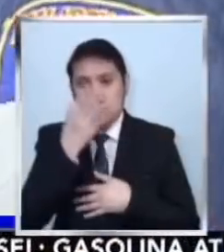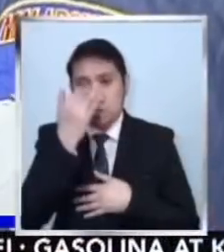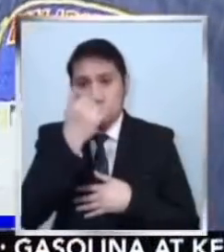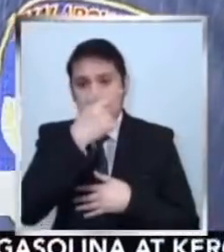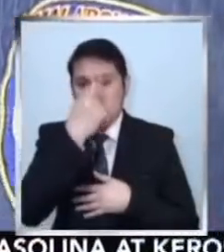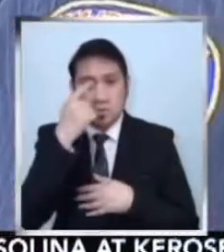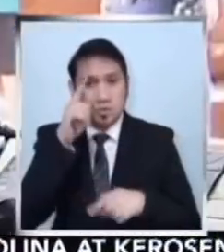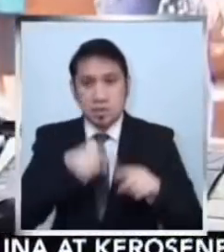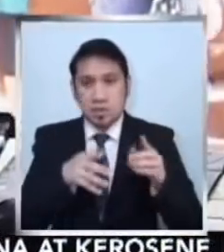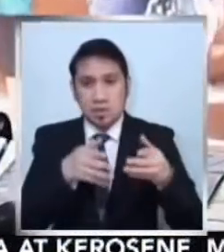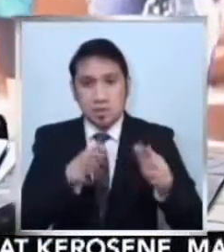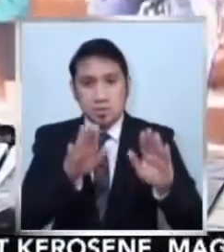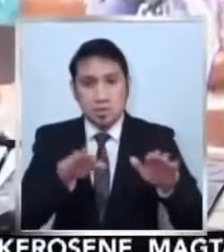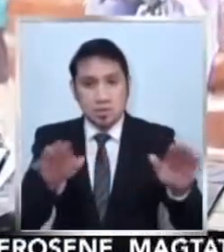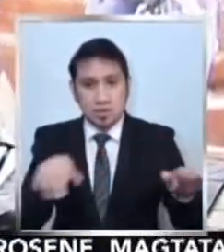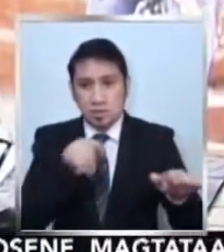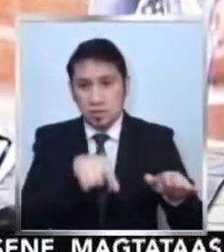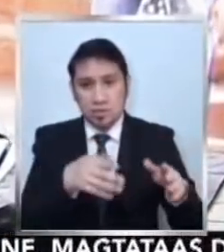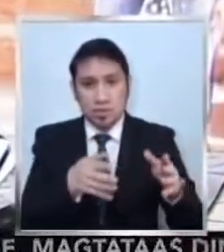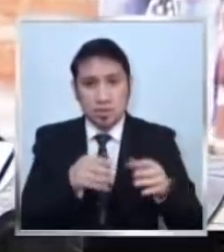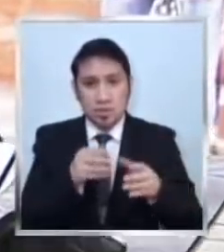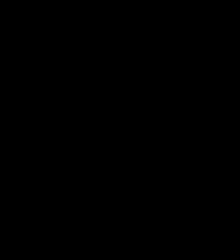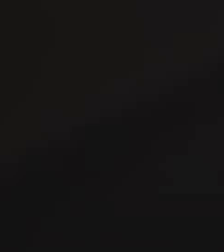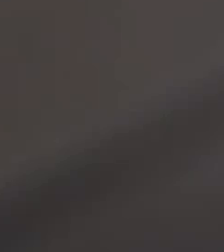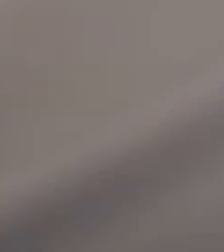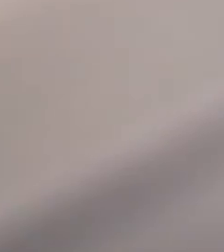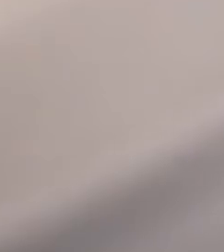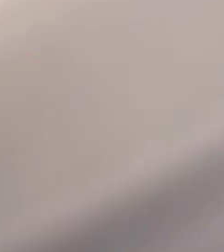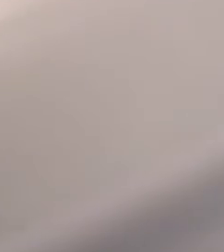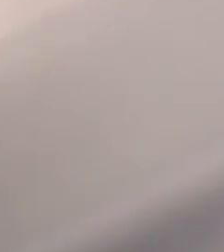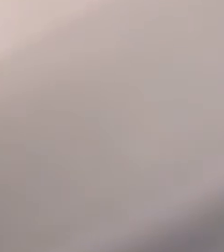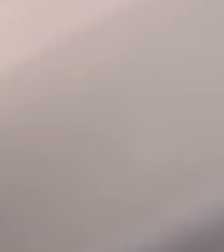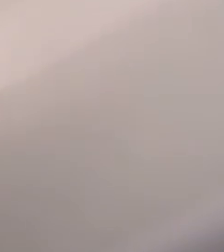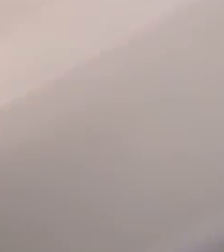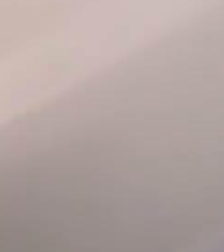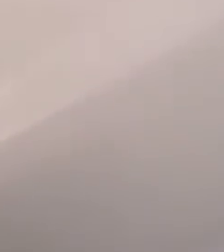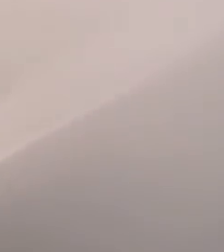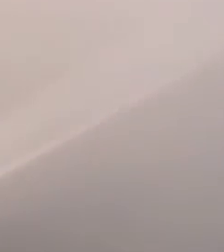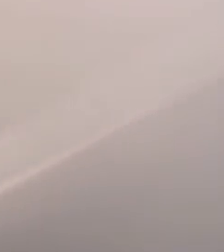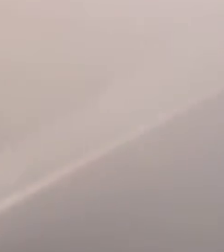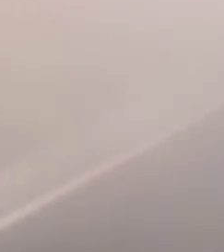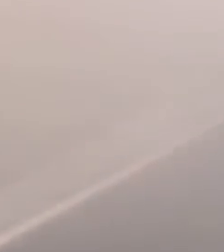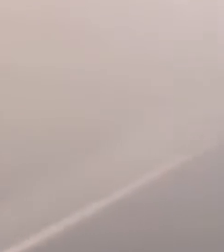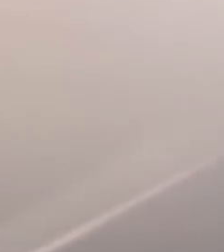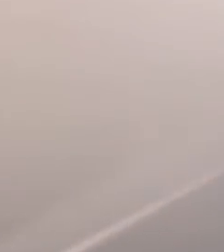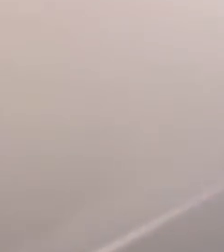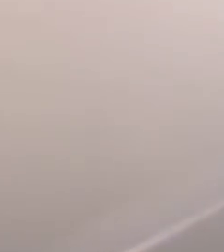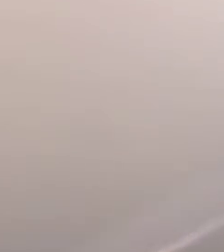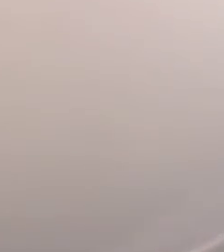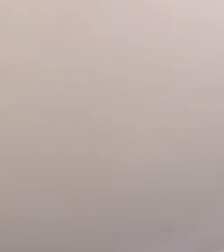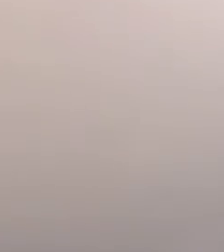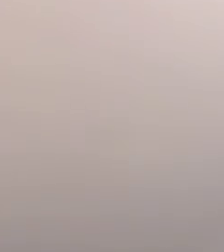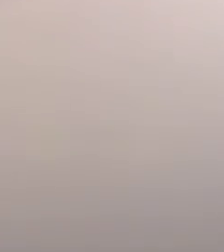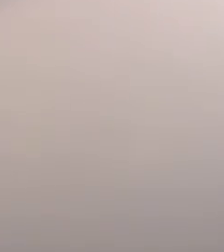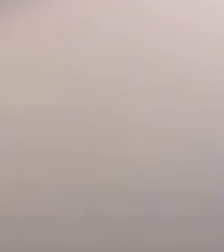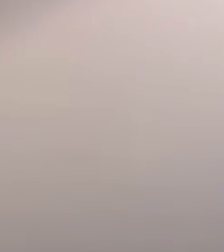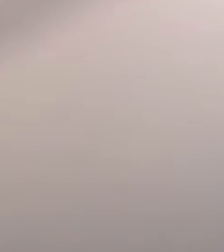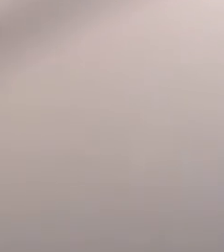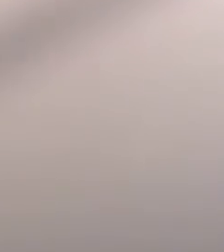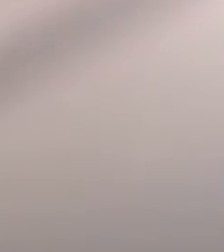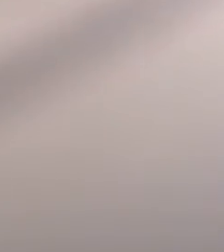Jonathan Andal, nakatutok 24 oras. Hindi natutulog ang mga balita. Kaya para sa pinakasariwang